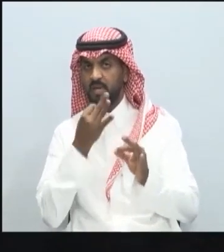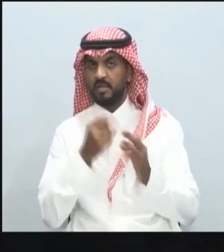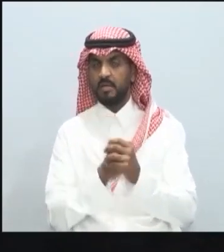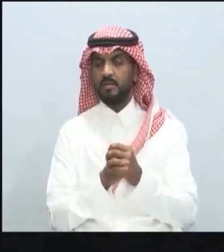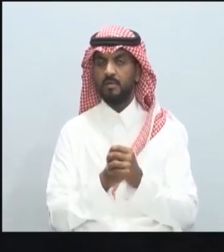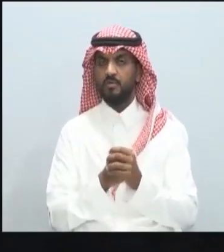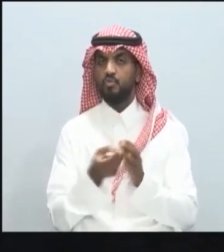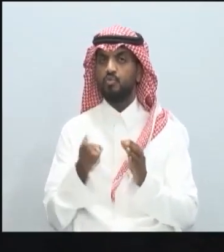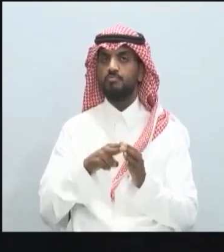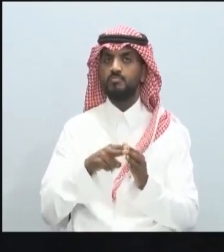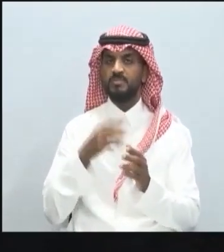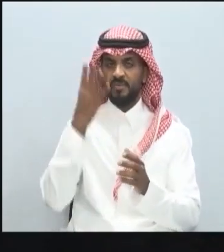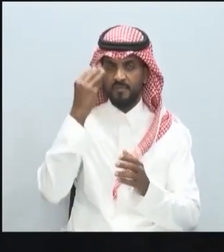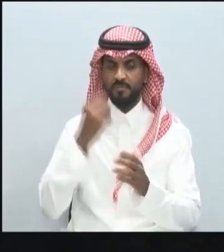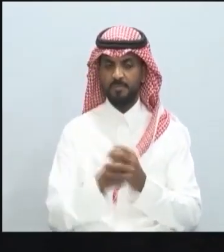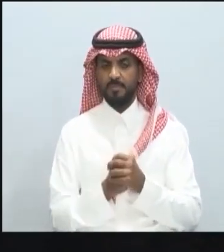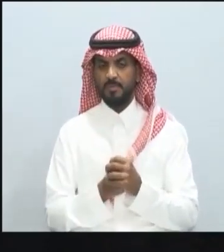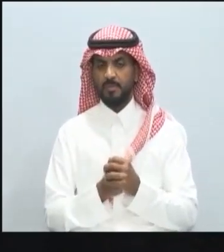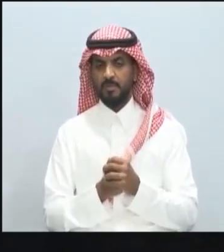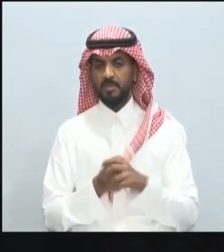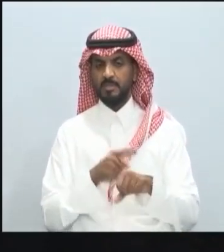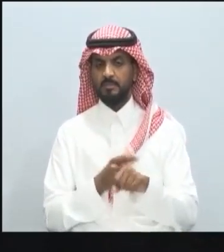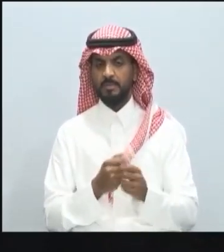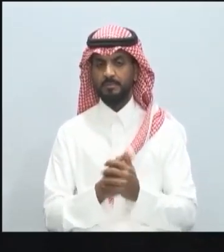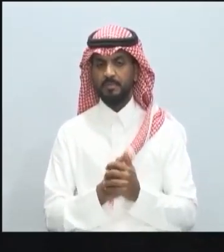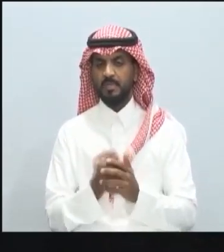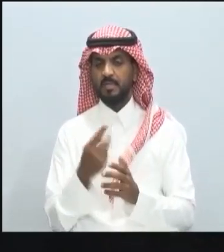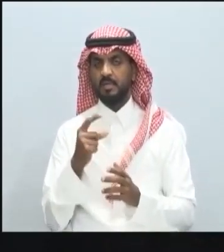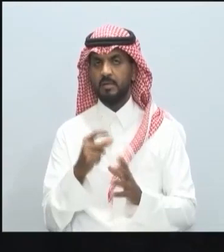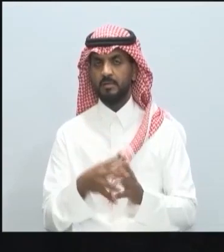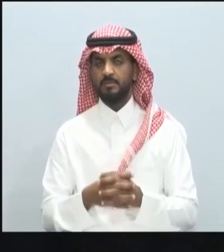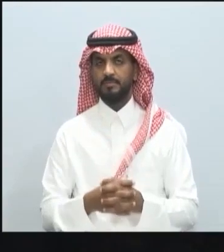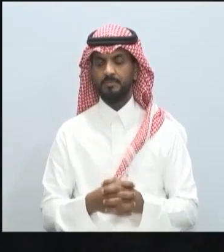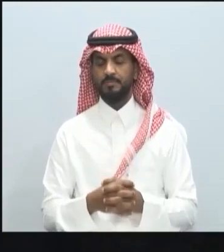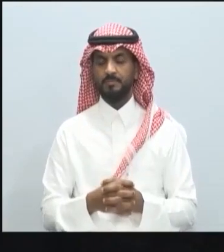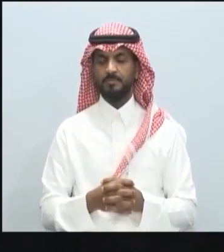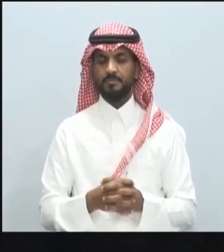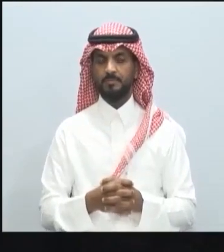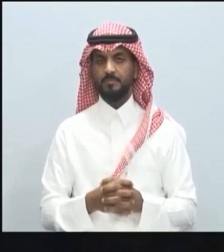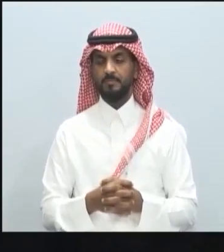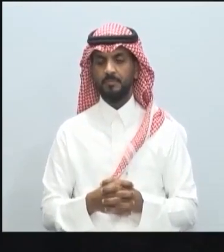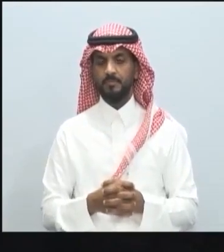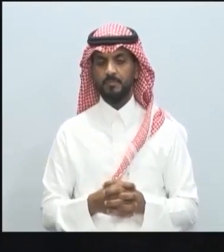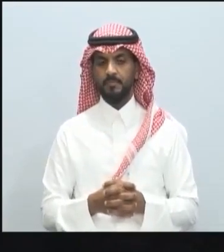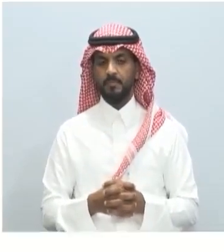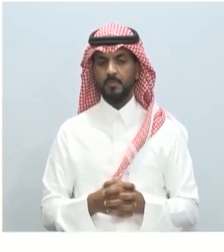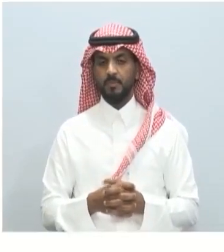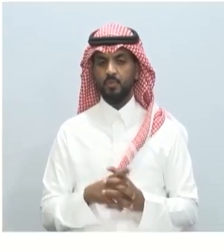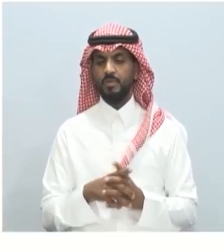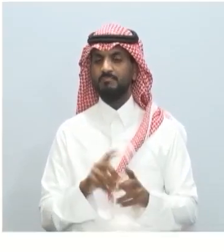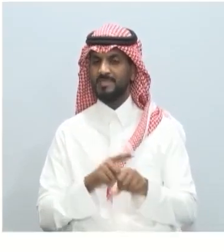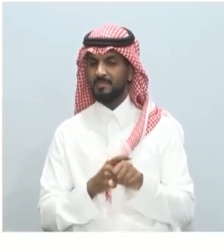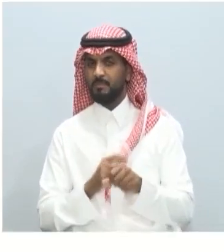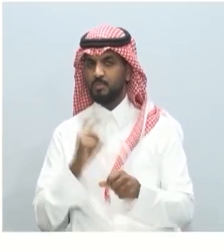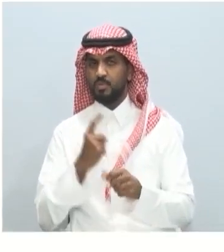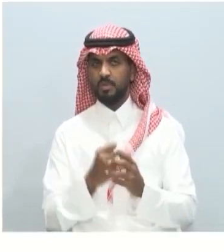ثم تفهم الزمن ثلاث دقائق طيب اذا هنا